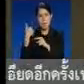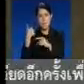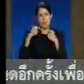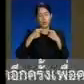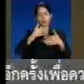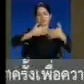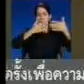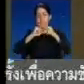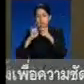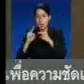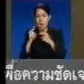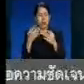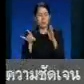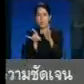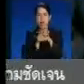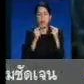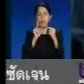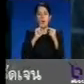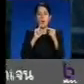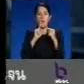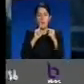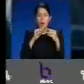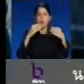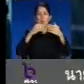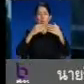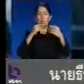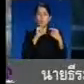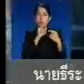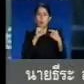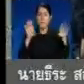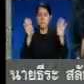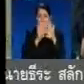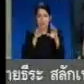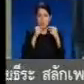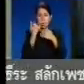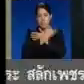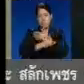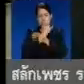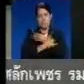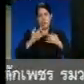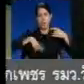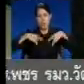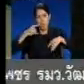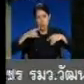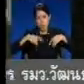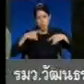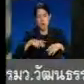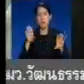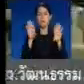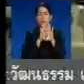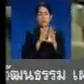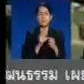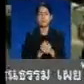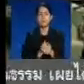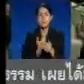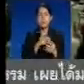และขั้นสูงสุดคือปิดประเทศเพื่อไม่ให้การเดินทางเข้าออกของผู้คนเป็นต้นเหตุของการแพร่เชื้ออีกต่อไปขณะที่รัฐบาลนิ